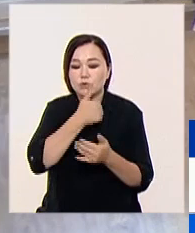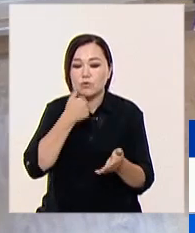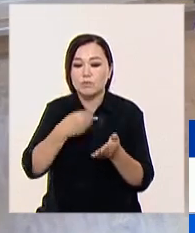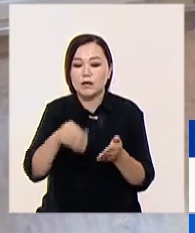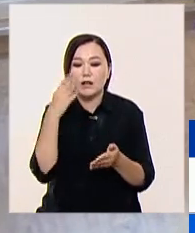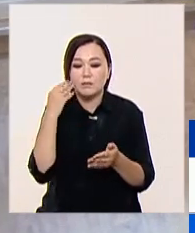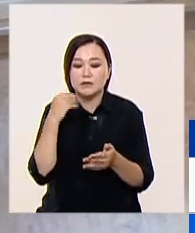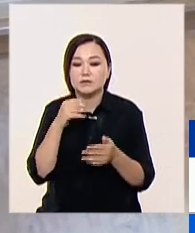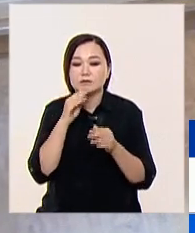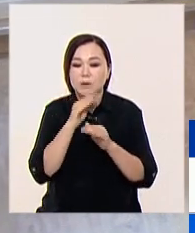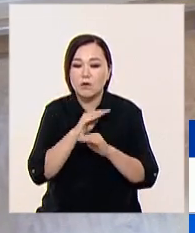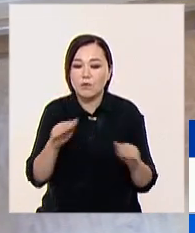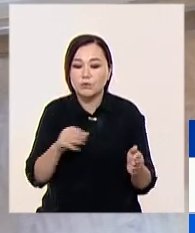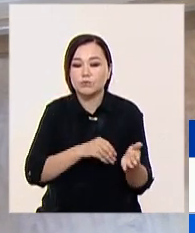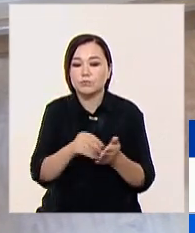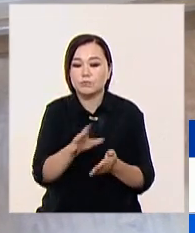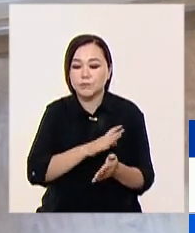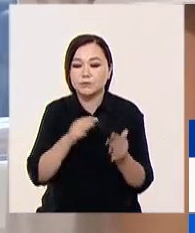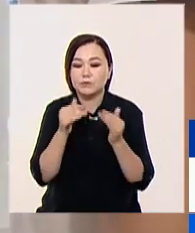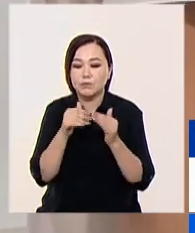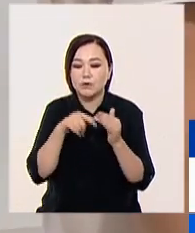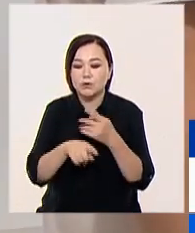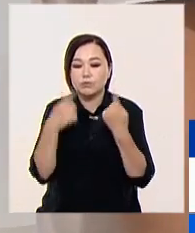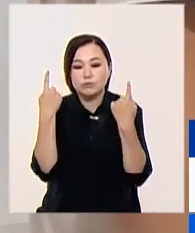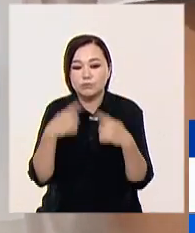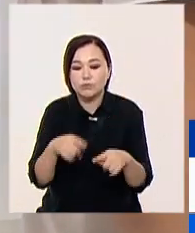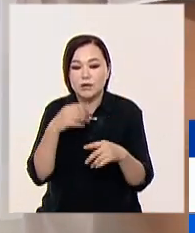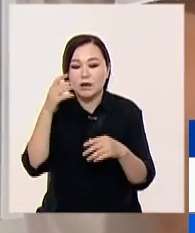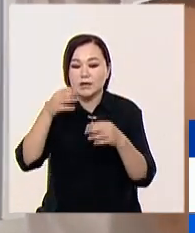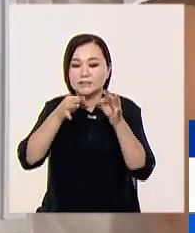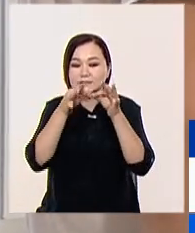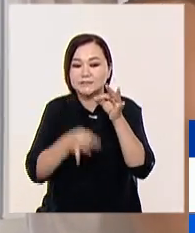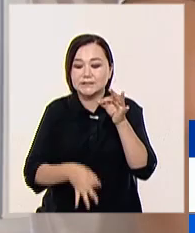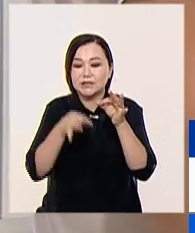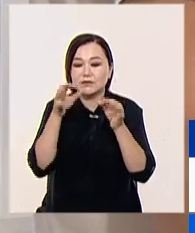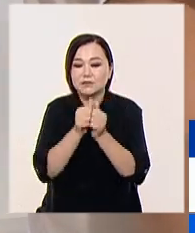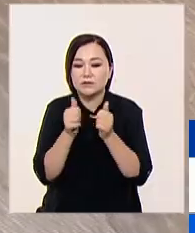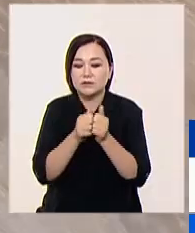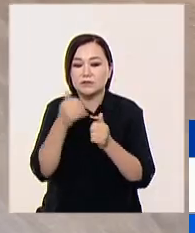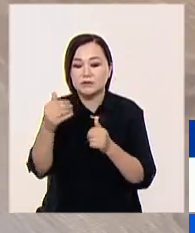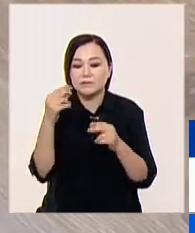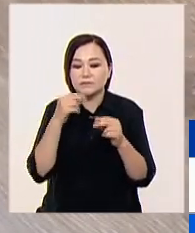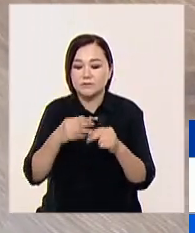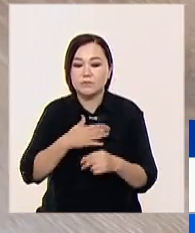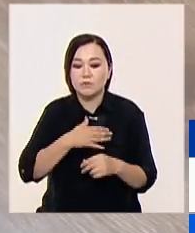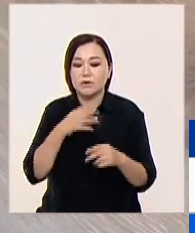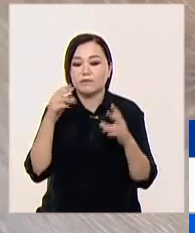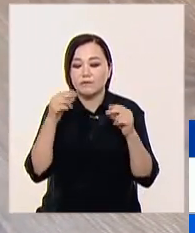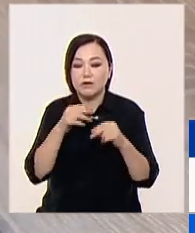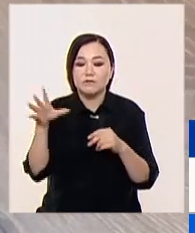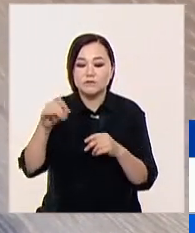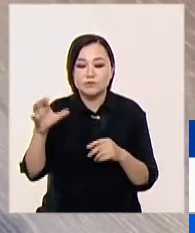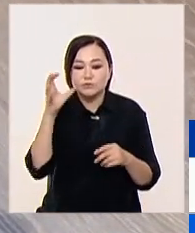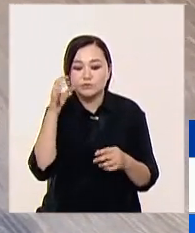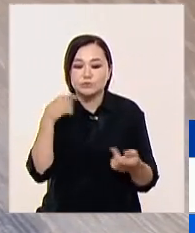Алматының Тыныш ауданынан алдым дегені болмаса үйдегі жағдай тым басқа дейді. Қабырғалардың жұқа екенін айтқан ол көршілердің сөзін мен естіп менің айтқанымды олар тыңдап